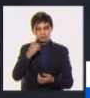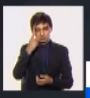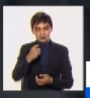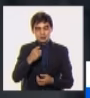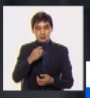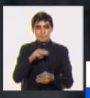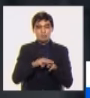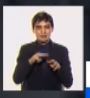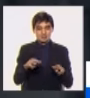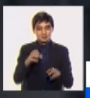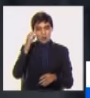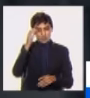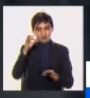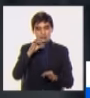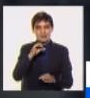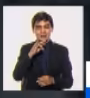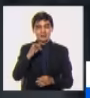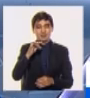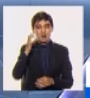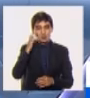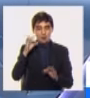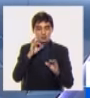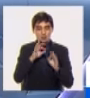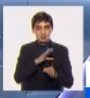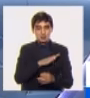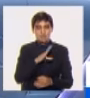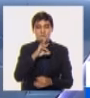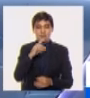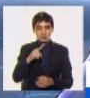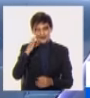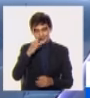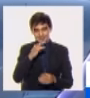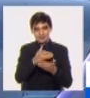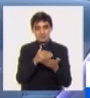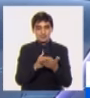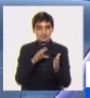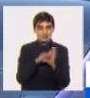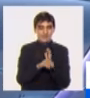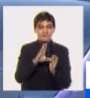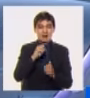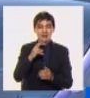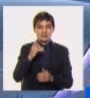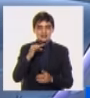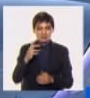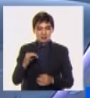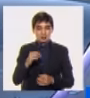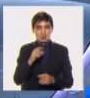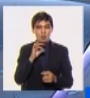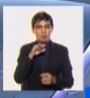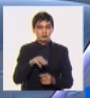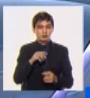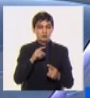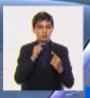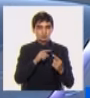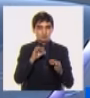министерства образования и науки а вот вне зла казахстан список разработчиков вакцины от к вид 19